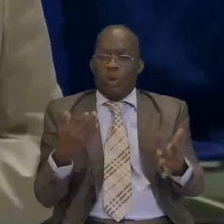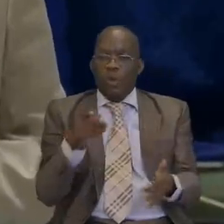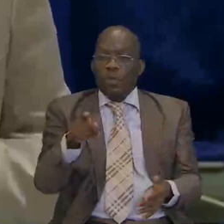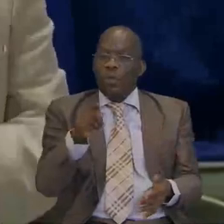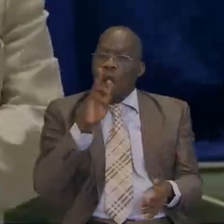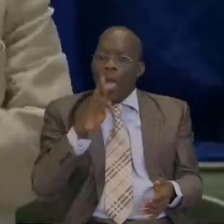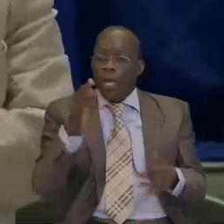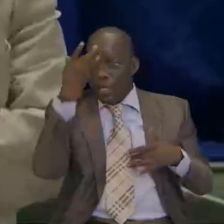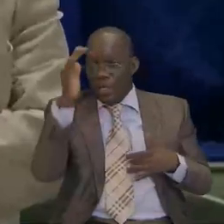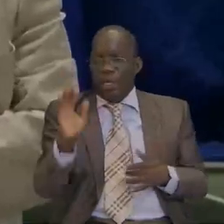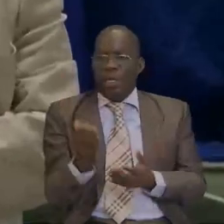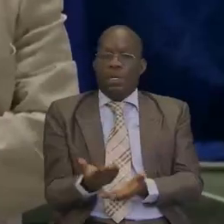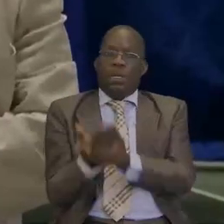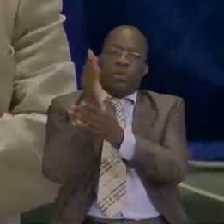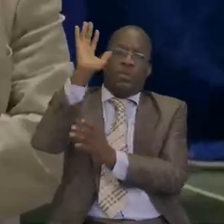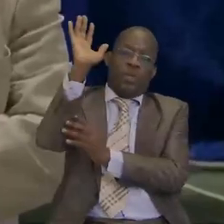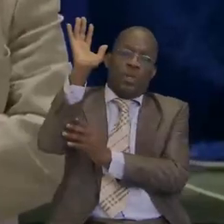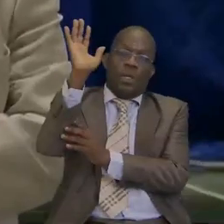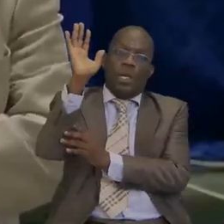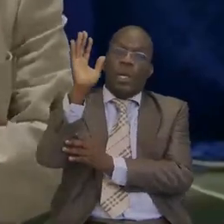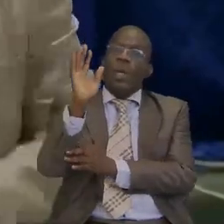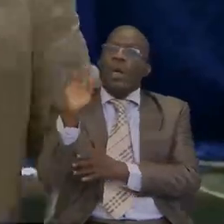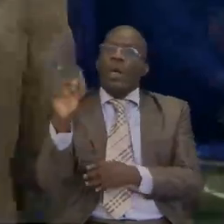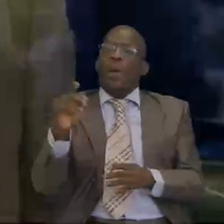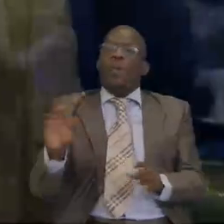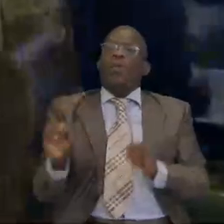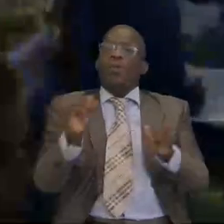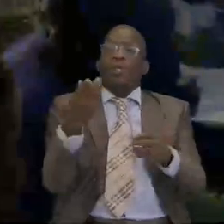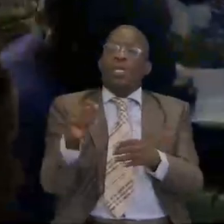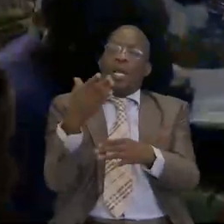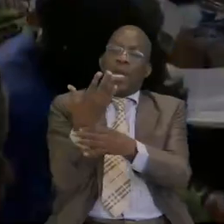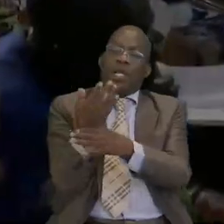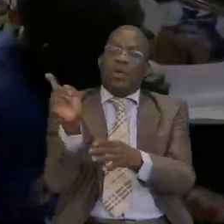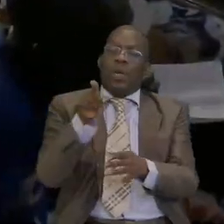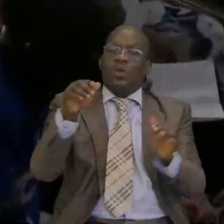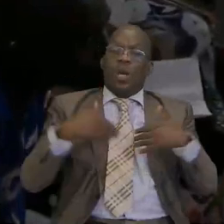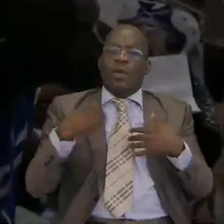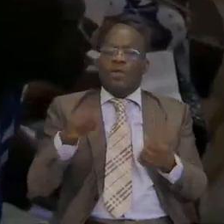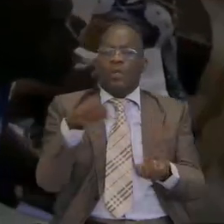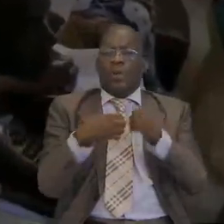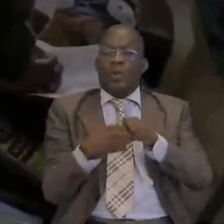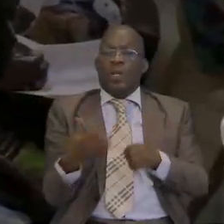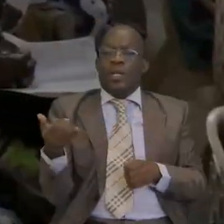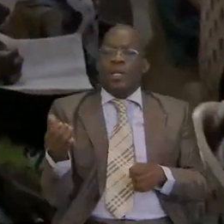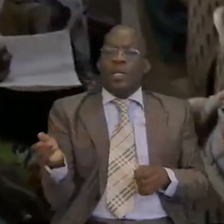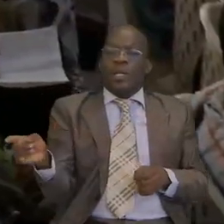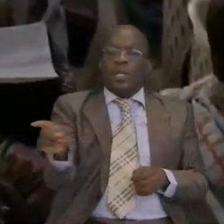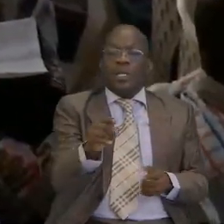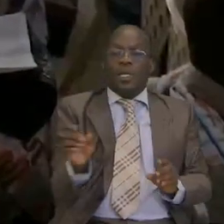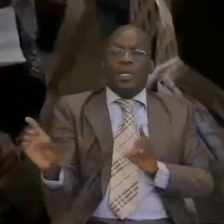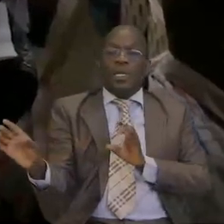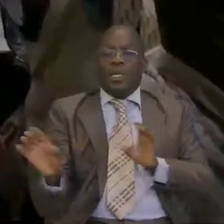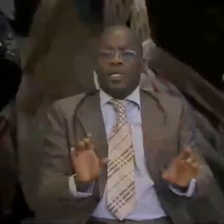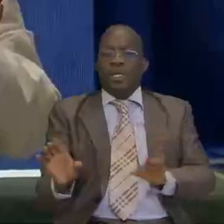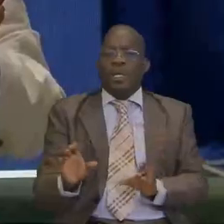Tu es malade, lève la main. Mets une main là où tu as le problème. Et il a fait. Et du début